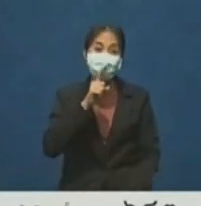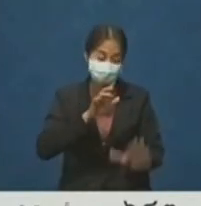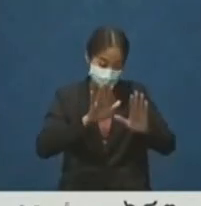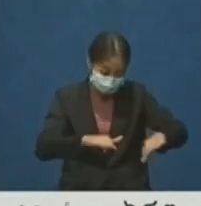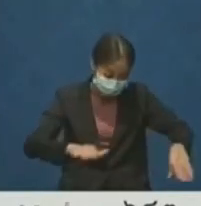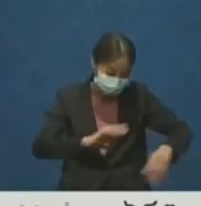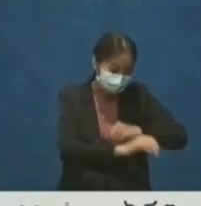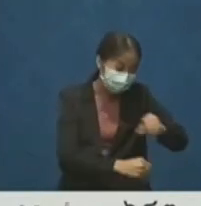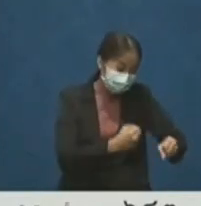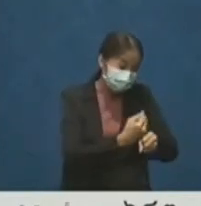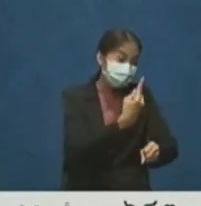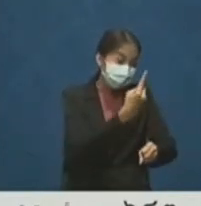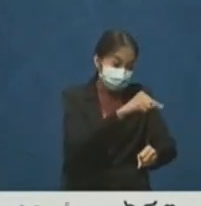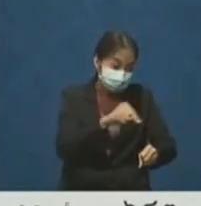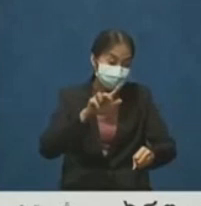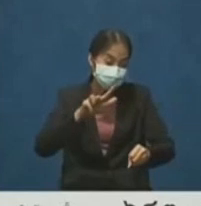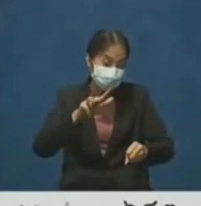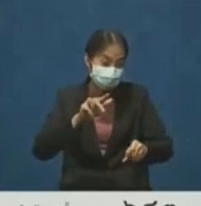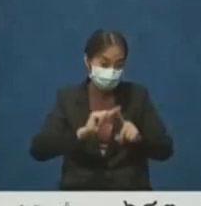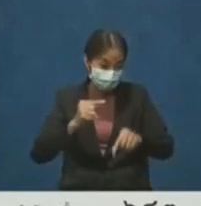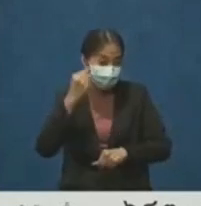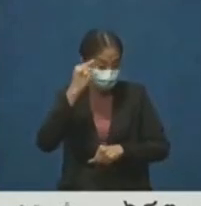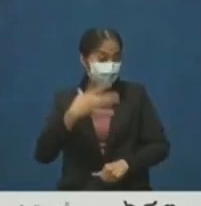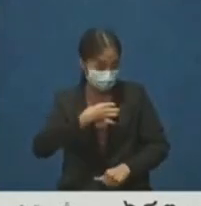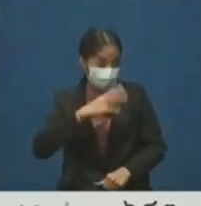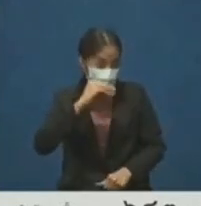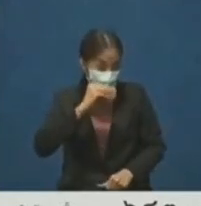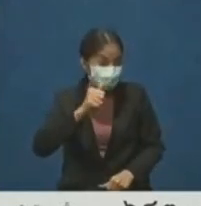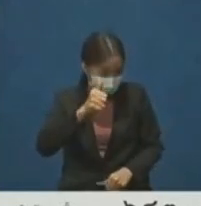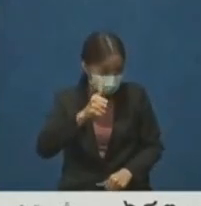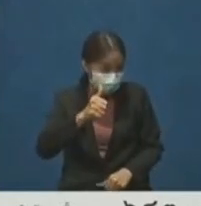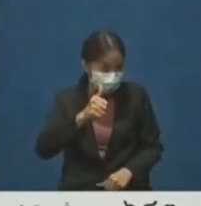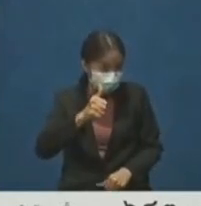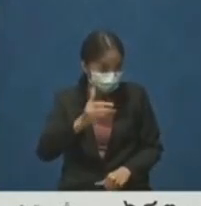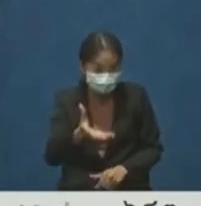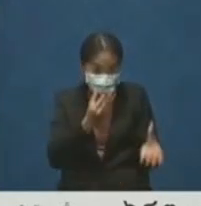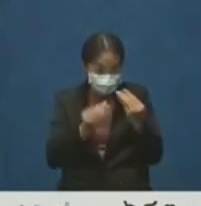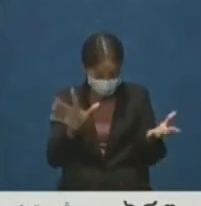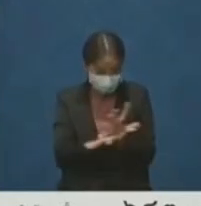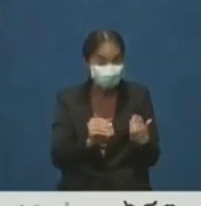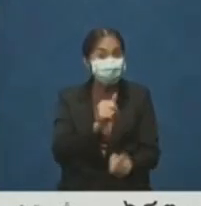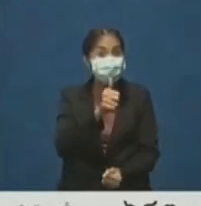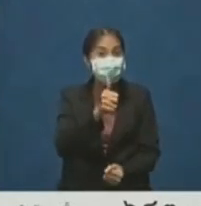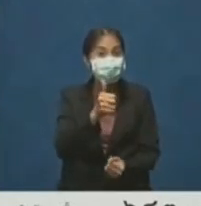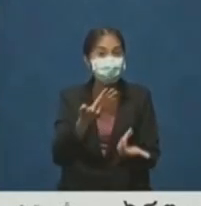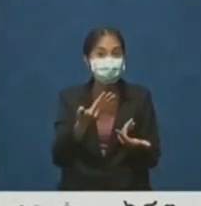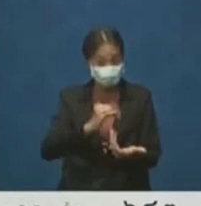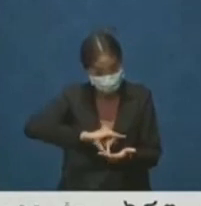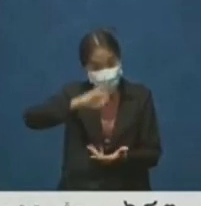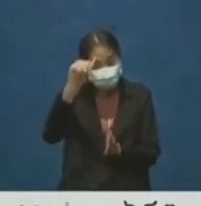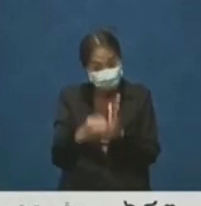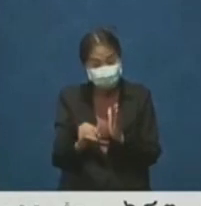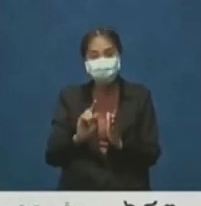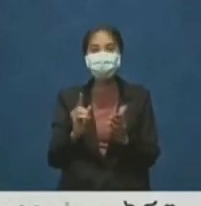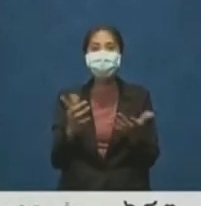นี่เด็ก 1-3 ขวบนะครับแต่เราคาดหวังให้เขาสื่อสารได้ดีมีวินัยและซึมซับวัฒนธรรมไทย